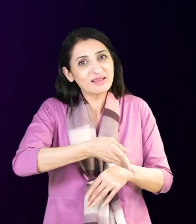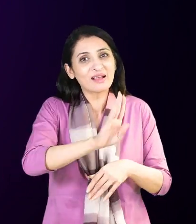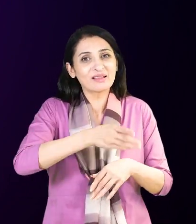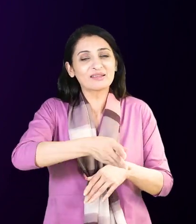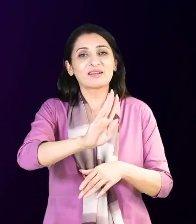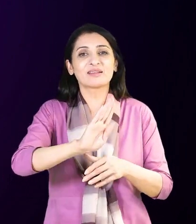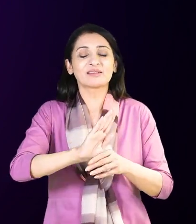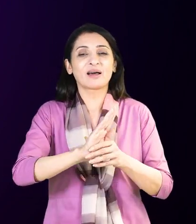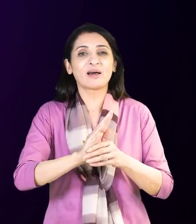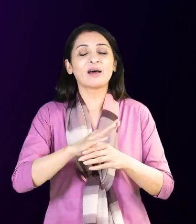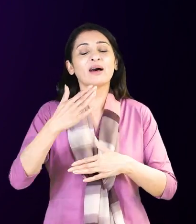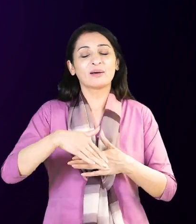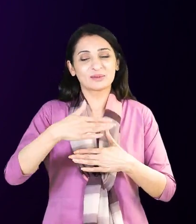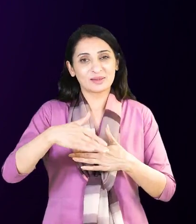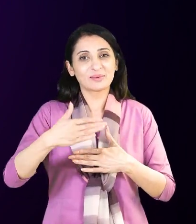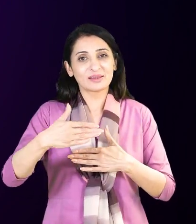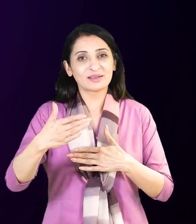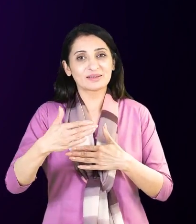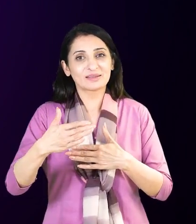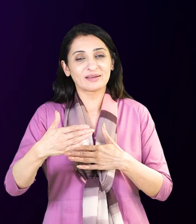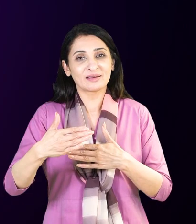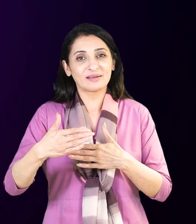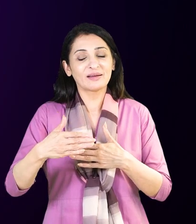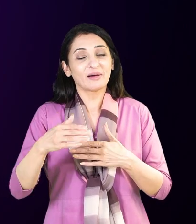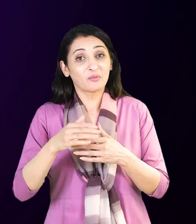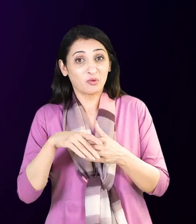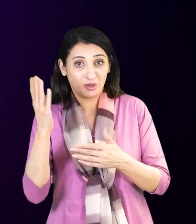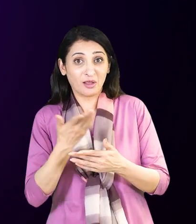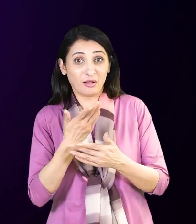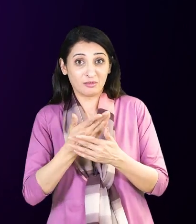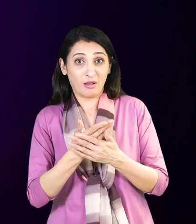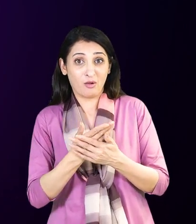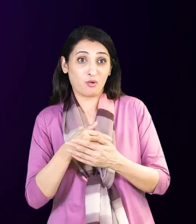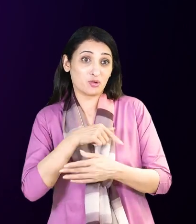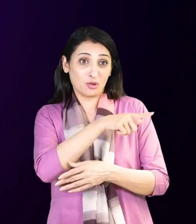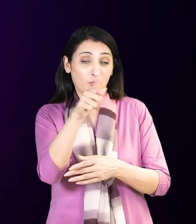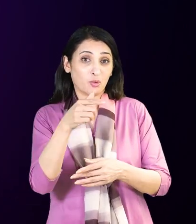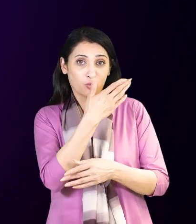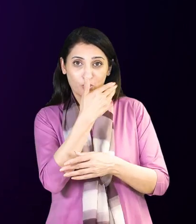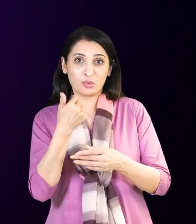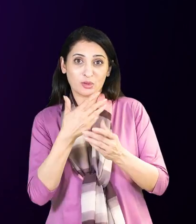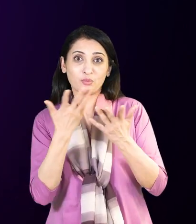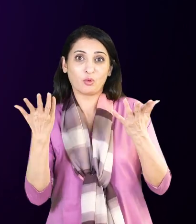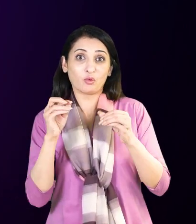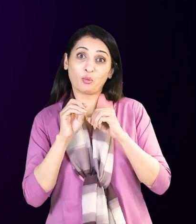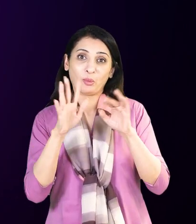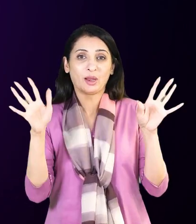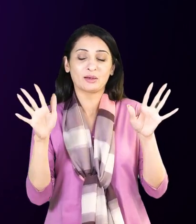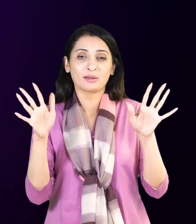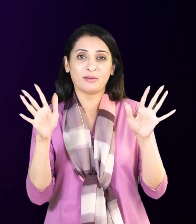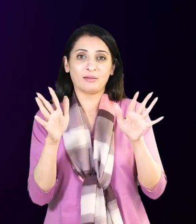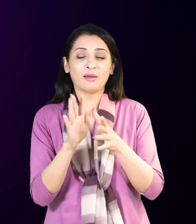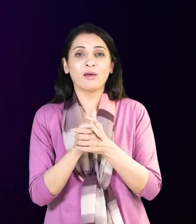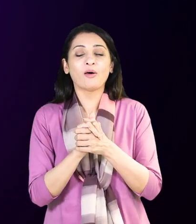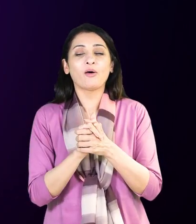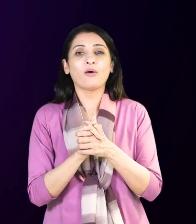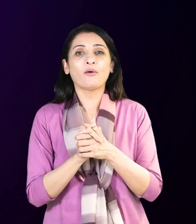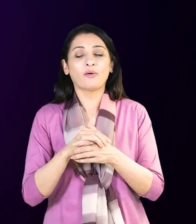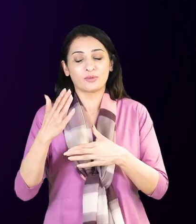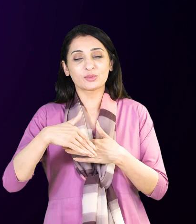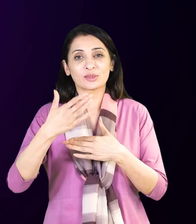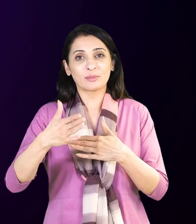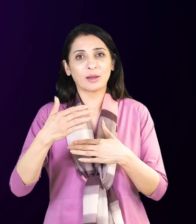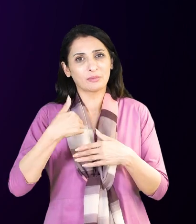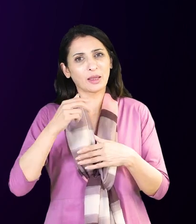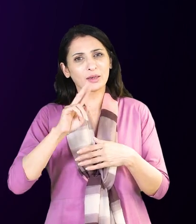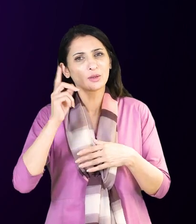फिर टाइम के साथ ये हुआ कि इट बिकेम यू नो, इट वाज न्यू और हिट हो गया। और उसके बाद फिर व्हाट आई डिड वाज इन्फ्लक्स ज़्यादा